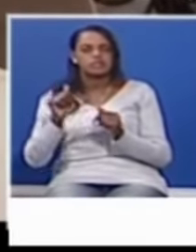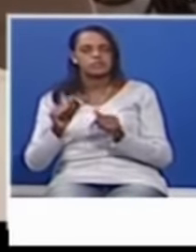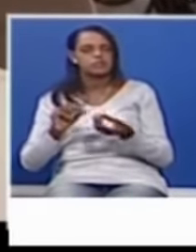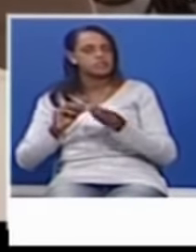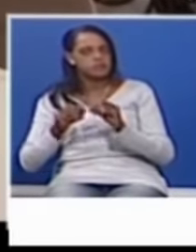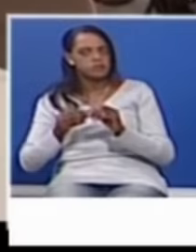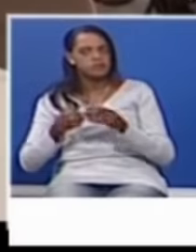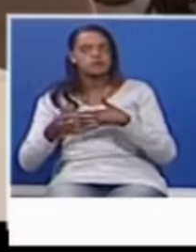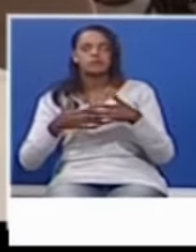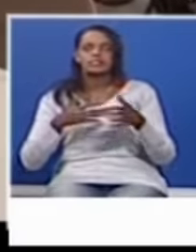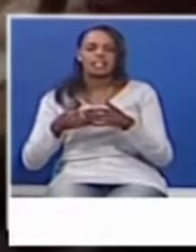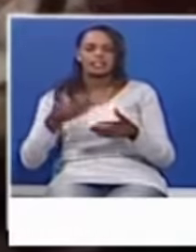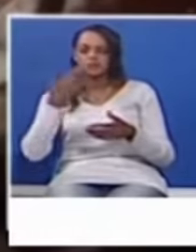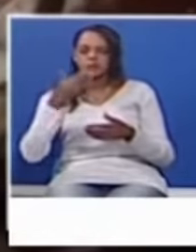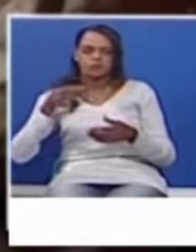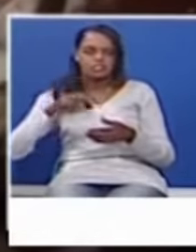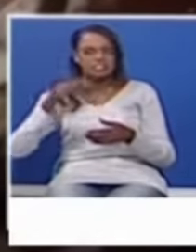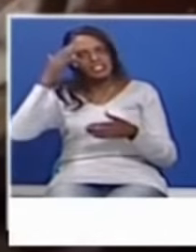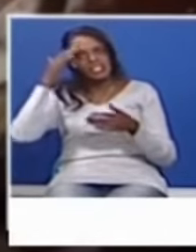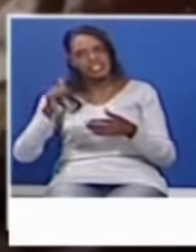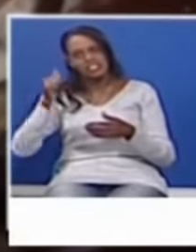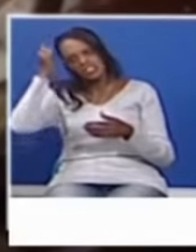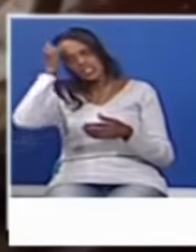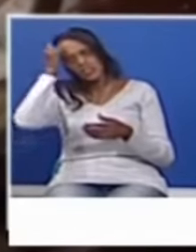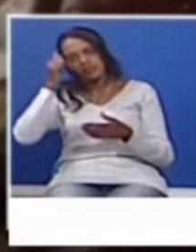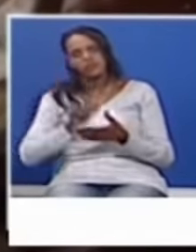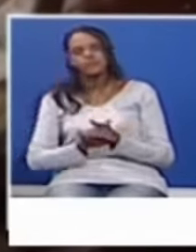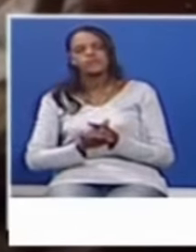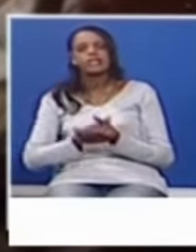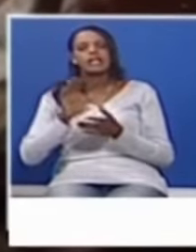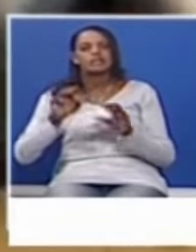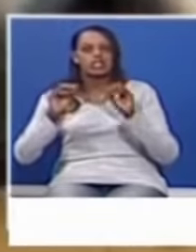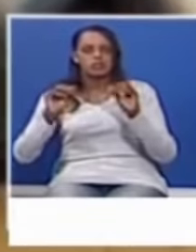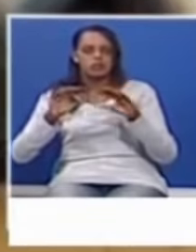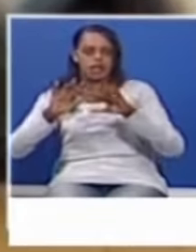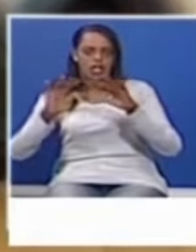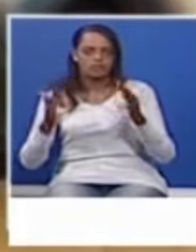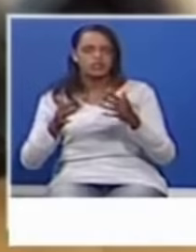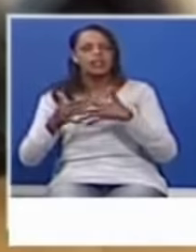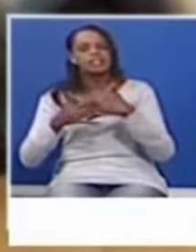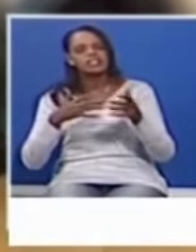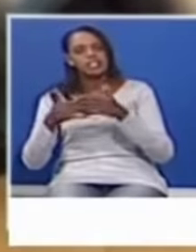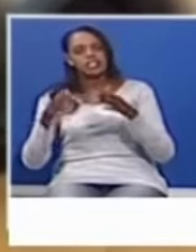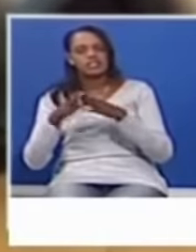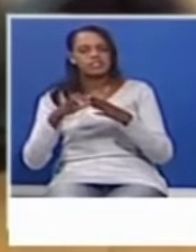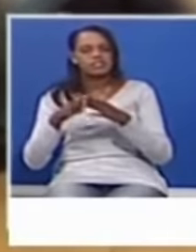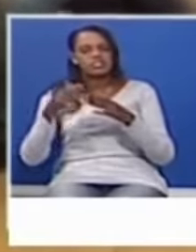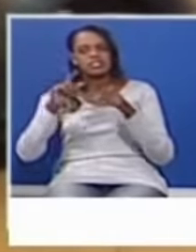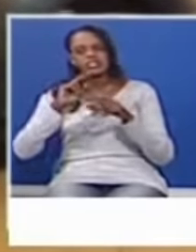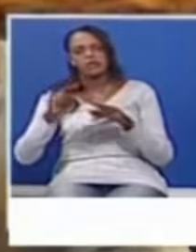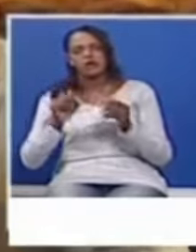ብውህደት ብምስራሕ ተረባሕቲ ዘሎ ፀጋታት ክኾኑ ኣዘኻኺሩ። ኣብቲ ኣስተምህሮ ንሓፈሻዊ ኣሰራርሓቲ ክፍልን ሰብኣዊ